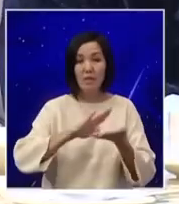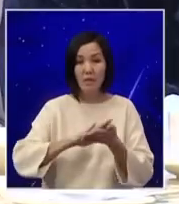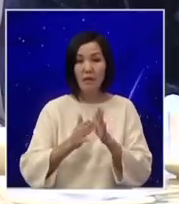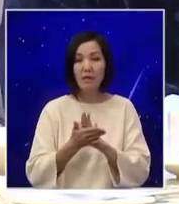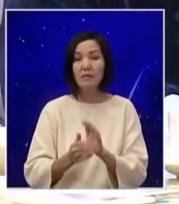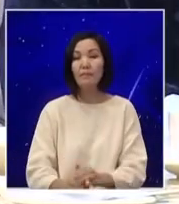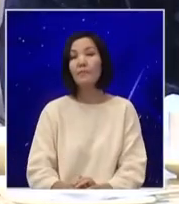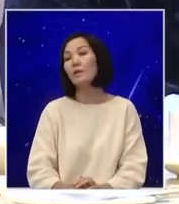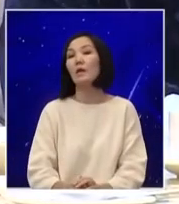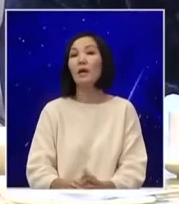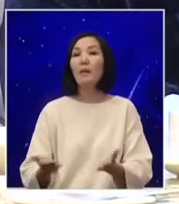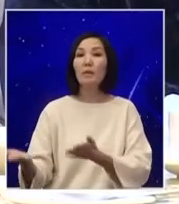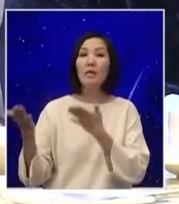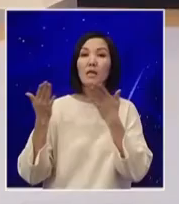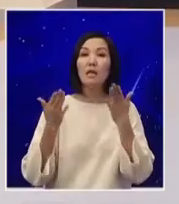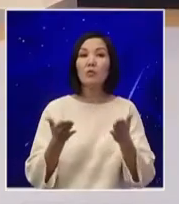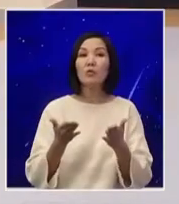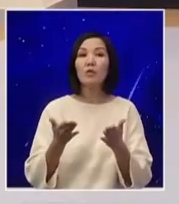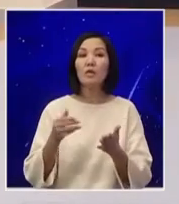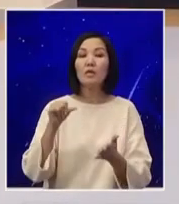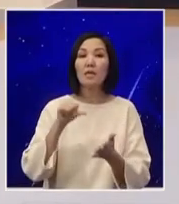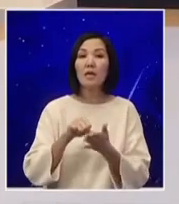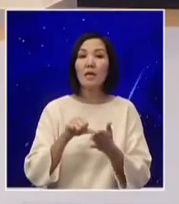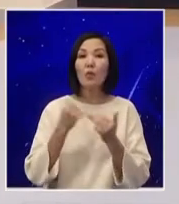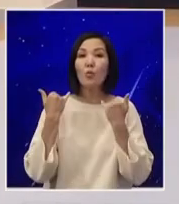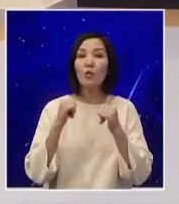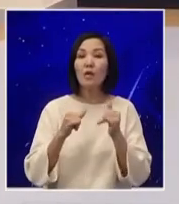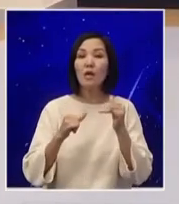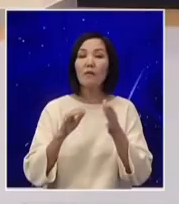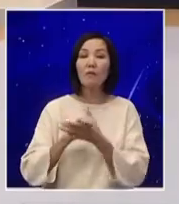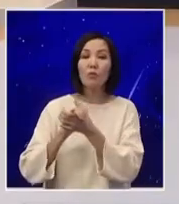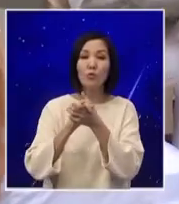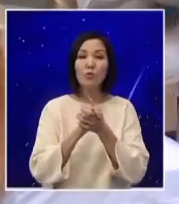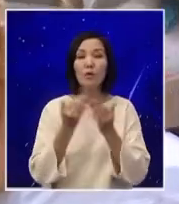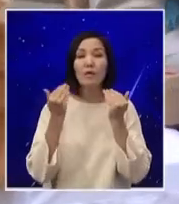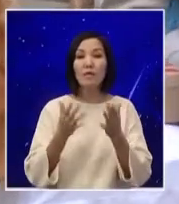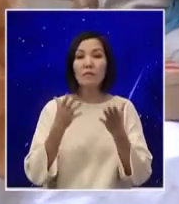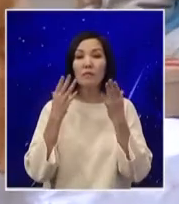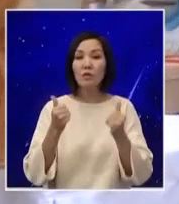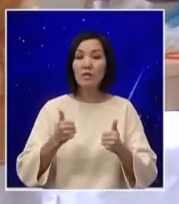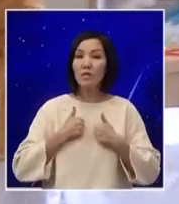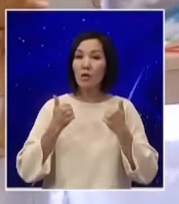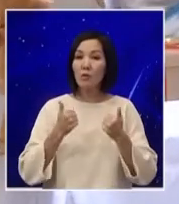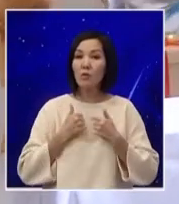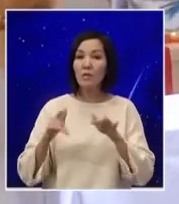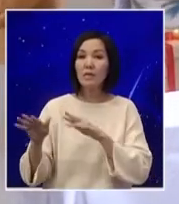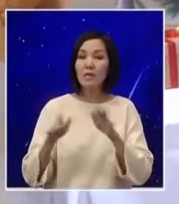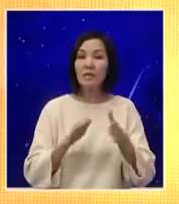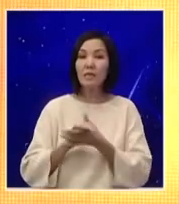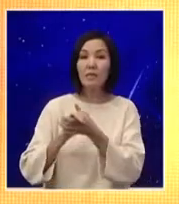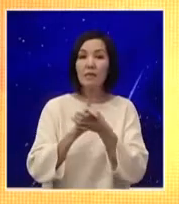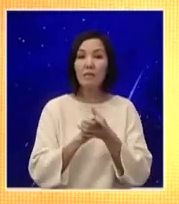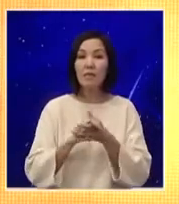многие из приглашенных стояли у истоков создания уникального института дружбы они сегодня стараются участвовать деятельности ассамблеи народа казахстана